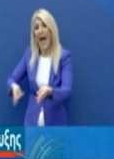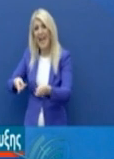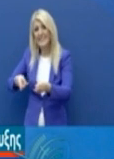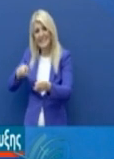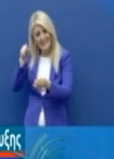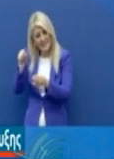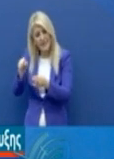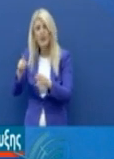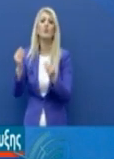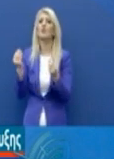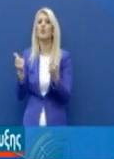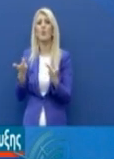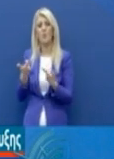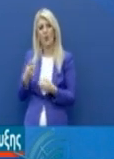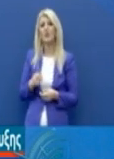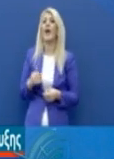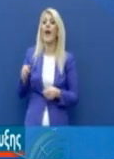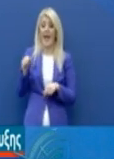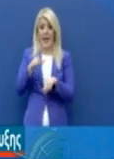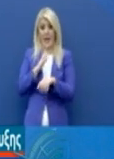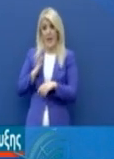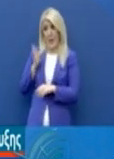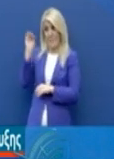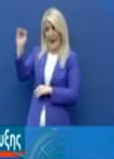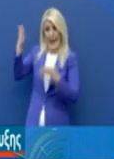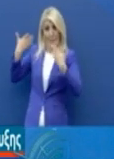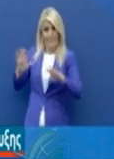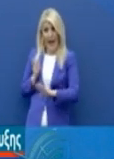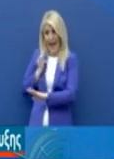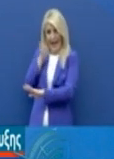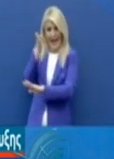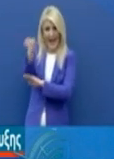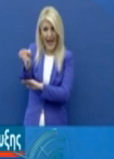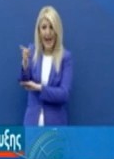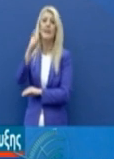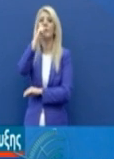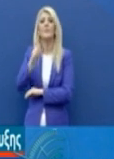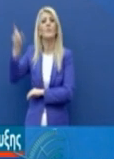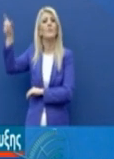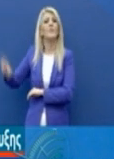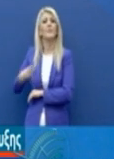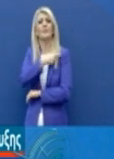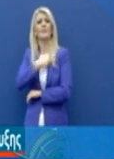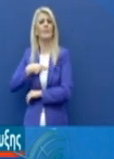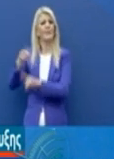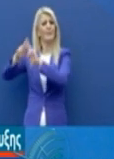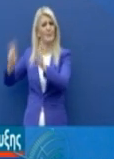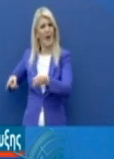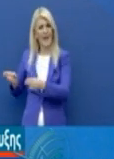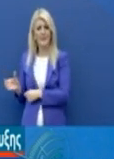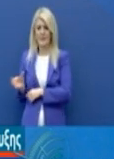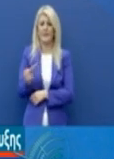επιτρέπονται ουρές άνω των 9 ατόμων, ενώ μεταξύ τους η απόσταση θα πρέπει να φτάνει τα 2 μέτρα. Ο κύριος